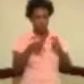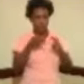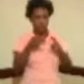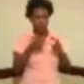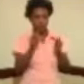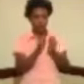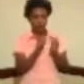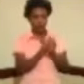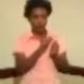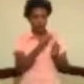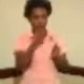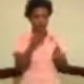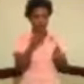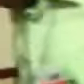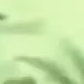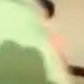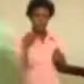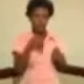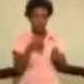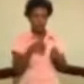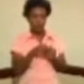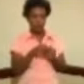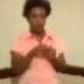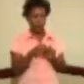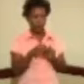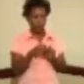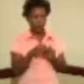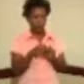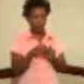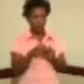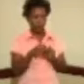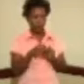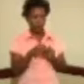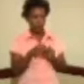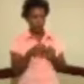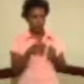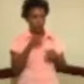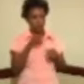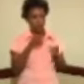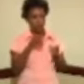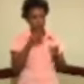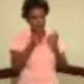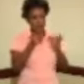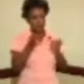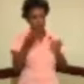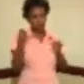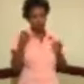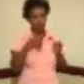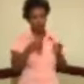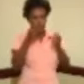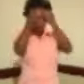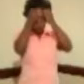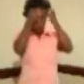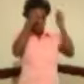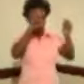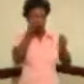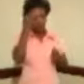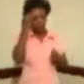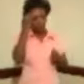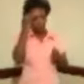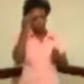moi, n'ont pas gagné le monopole de la compétence. Compétence là, si je passe président, bon